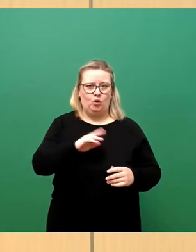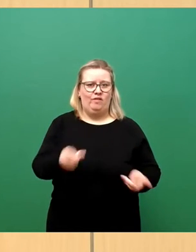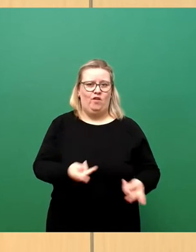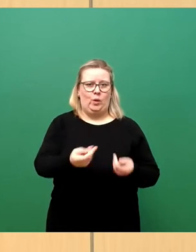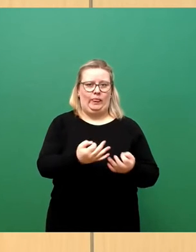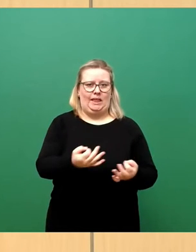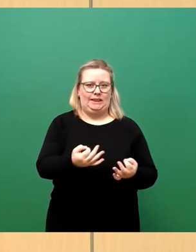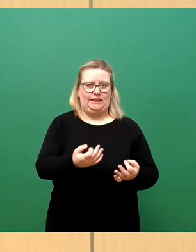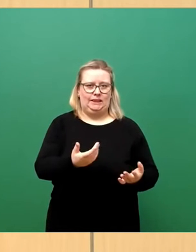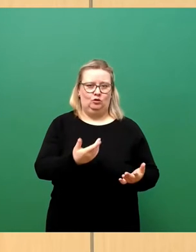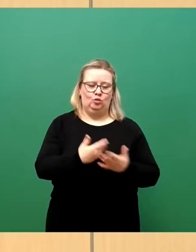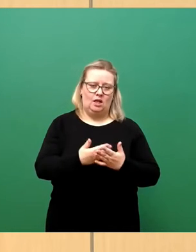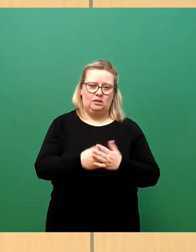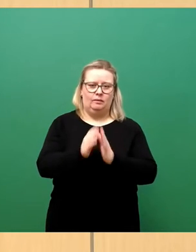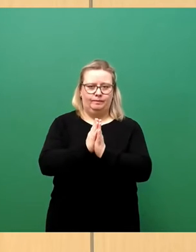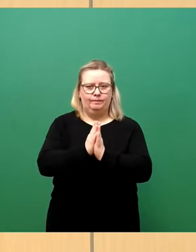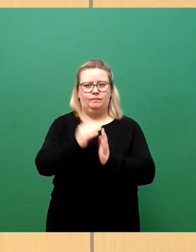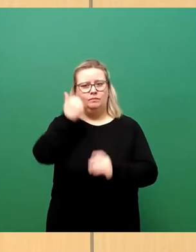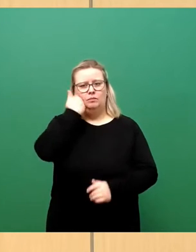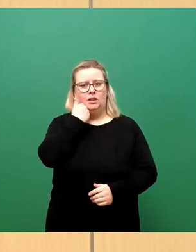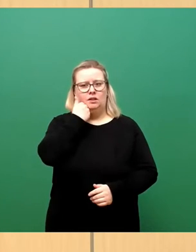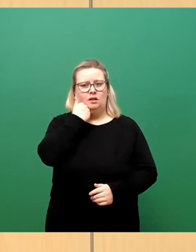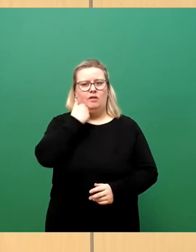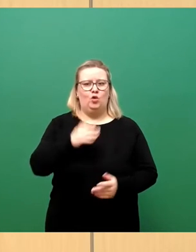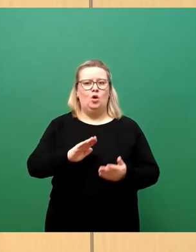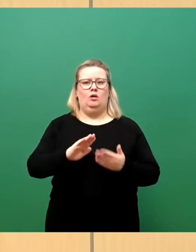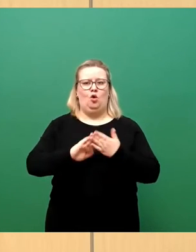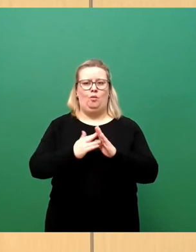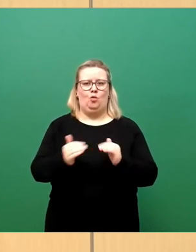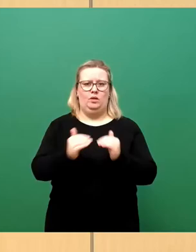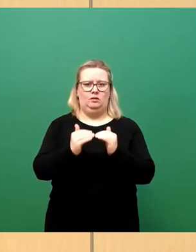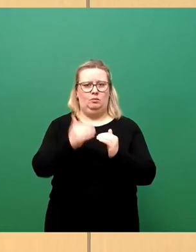deshalb werbe ich für Zustimmung für diesen Kompromiss.